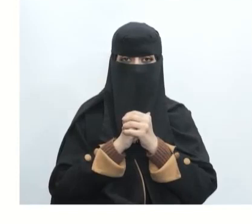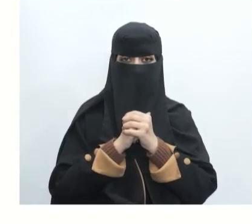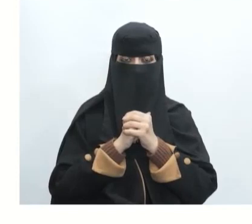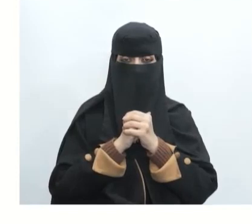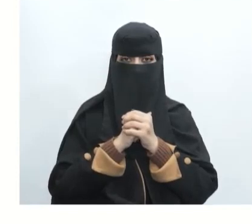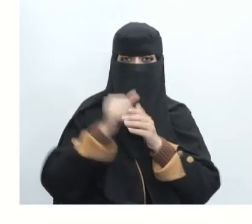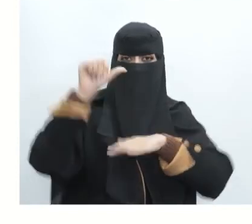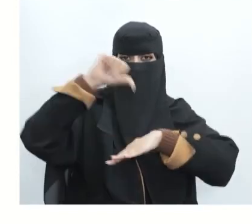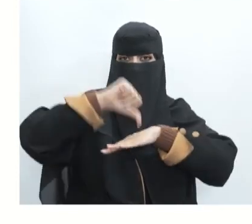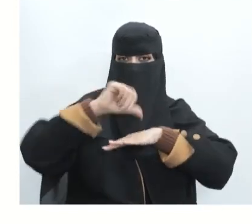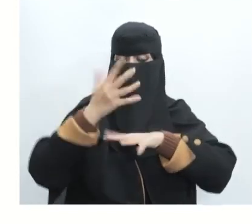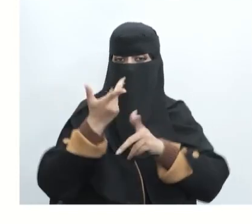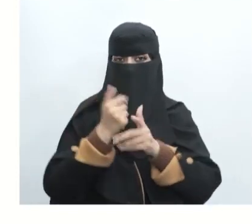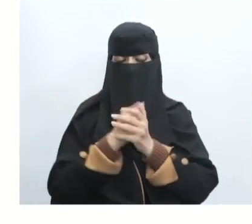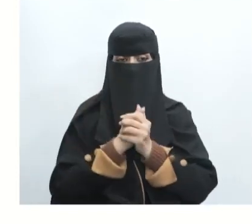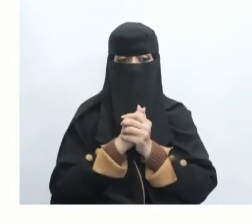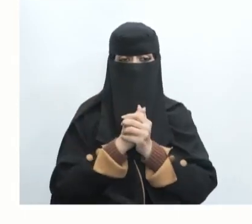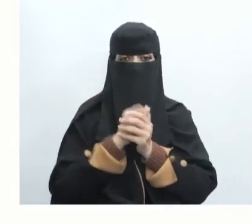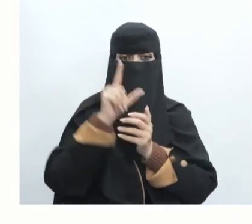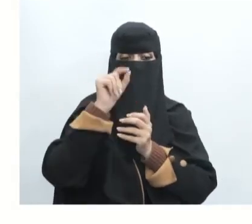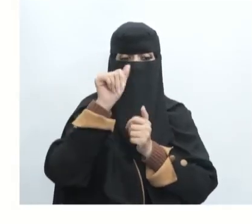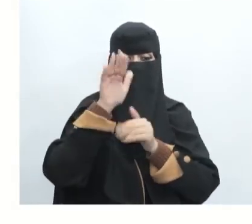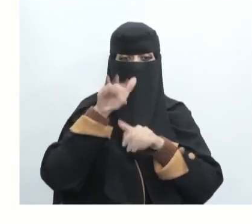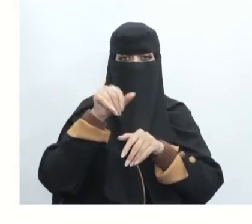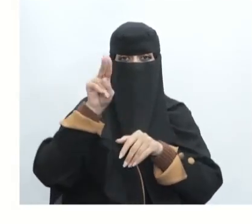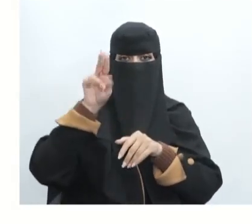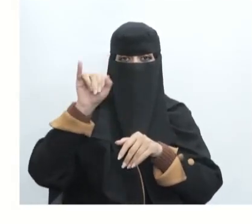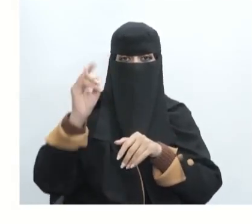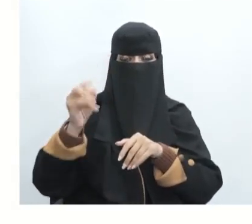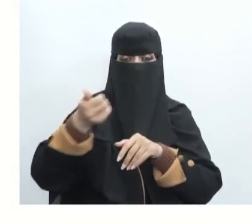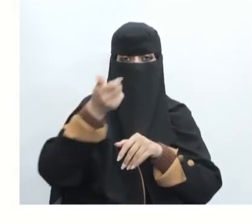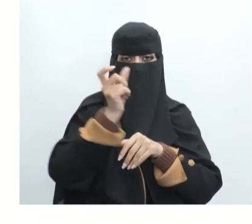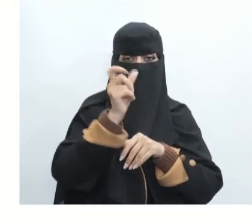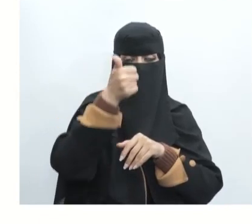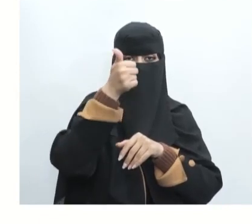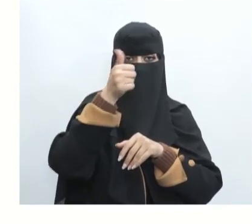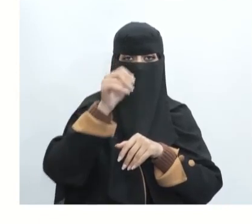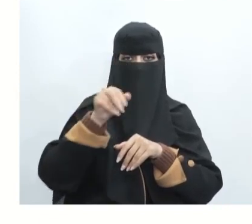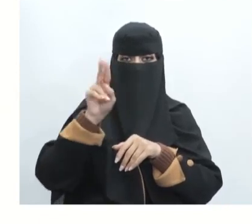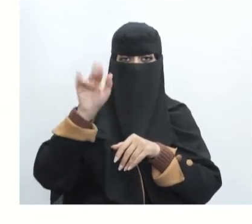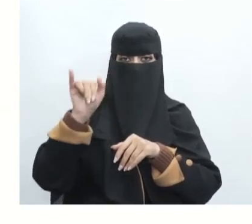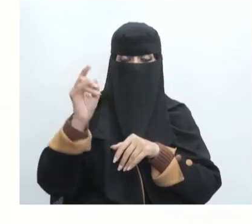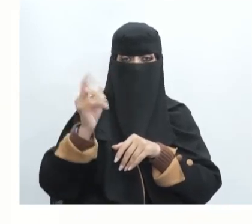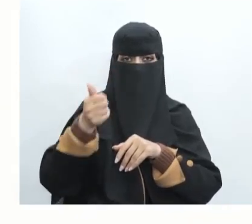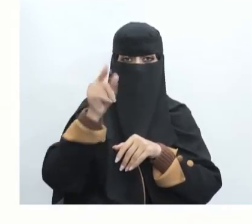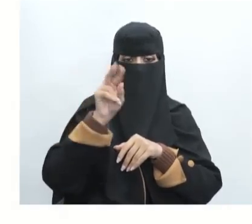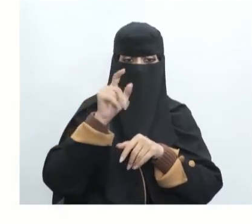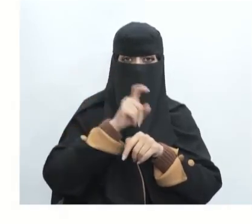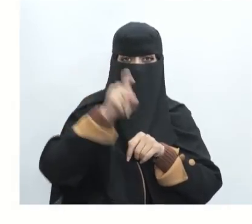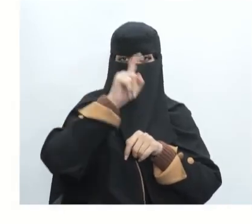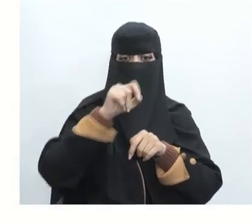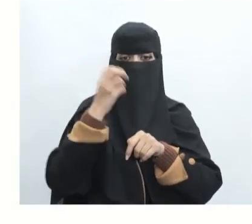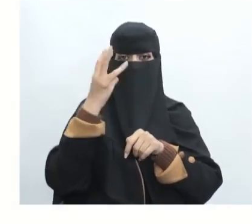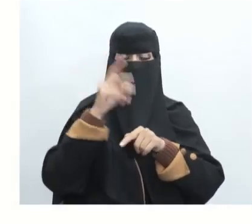ما هي عاصمه البانيا احسنتم هي تيرانا عاصمه البانيا هي تيرانا السؤال